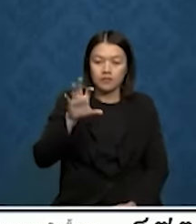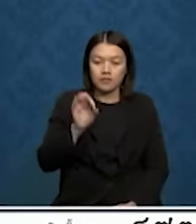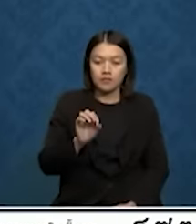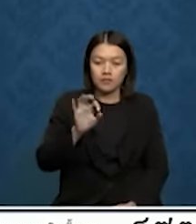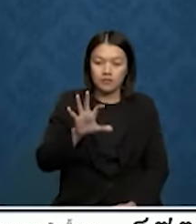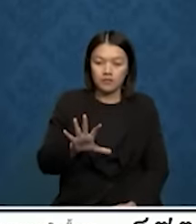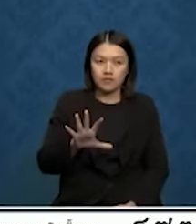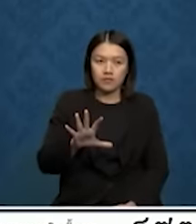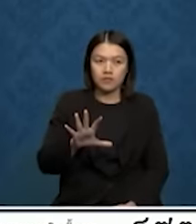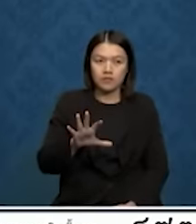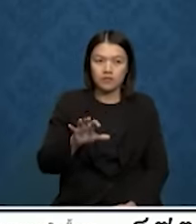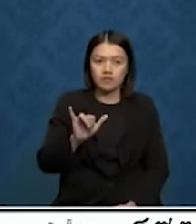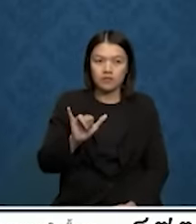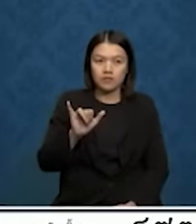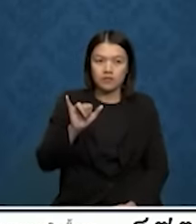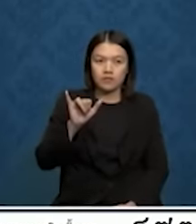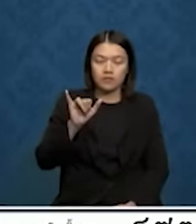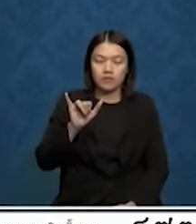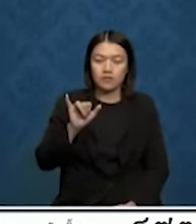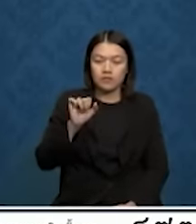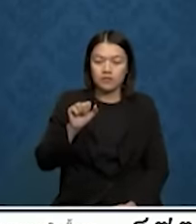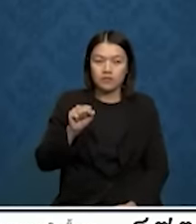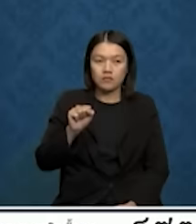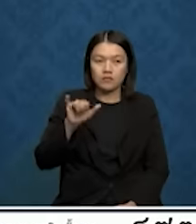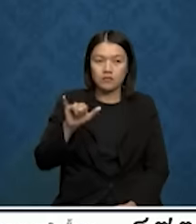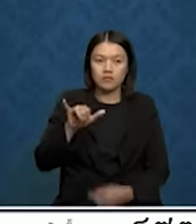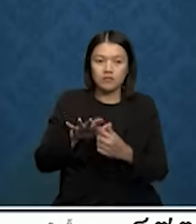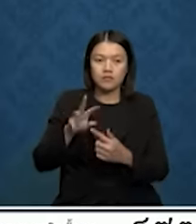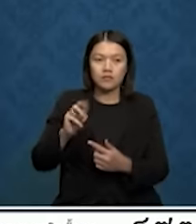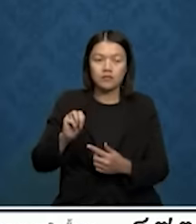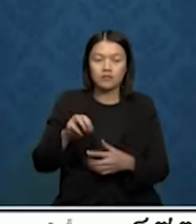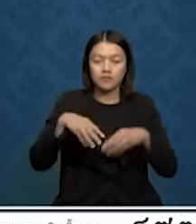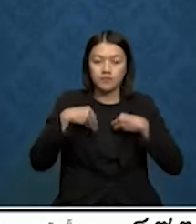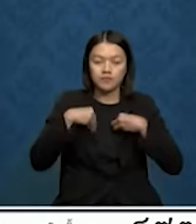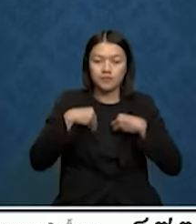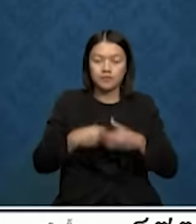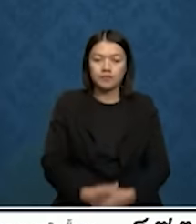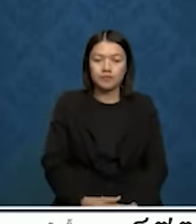395นายสยามเพ็งทอง เห็นชอบครับ